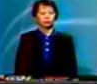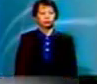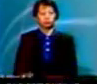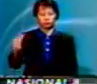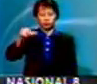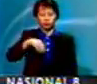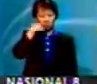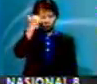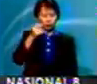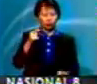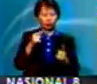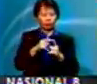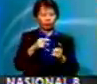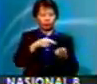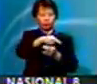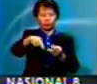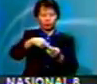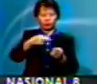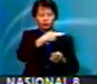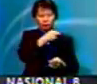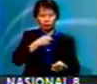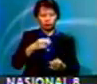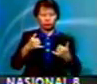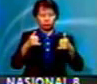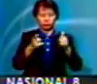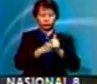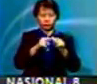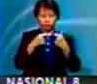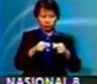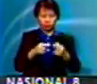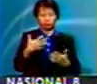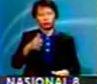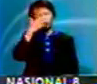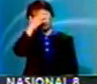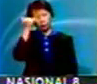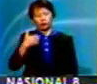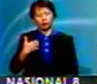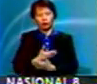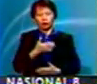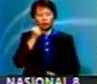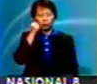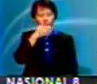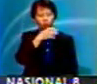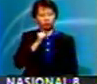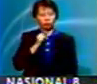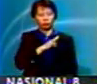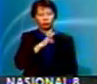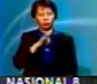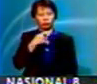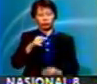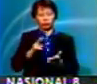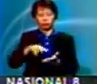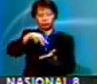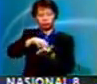Kekalahan memalukan kepada seteru serantau Indonesia dalam perlawanan pertama seakan sudah dilupakan anak-anak buah Maizal Hairi Marzuki apabila